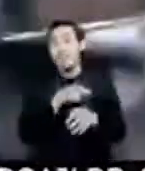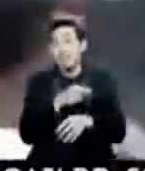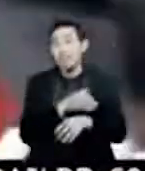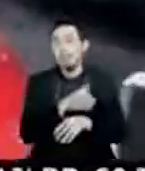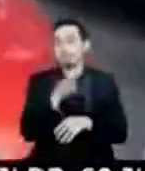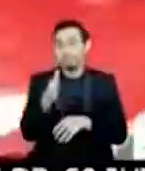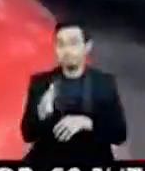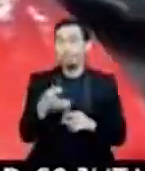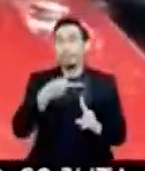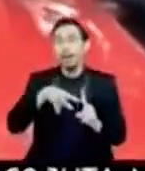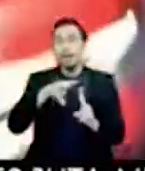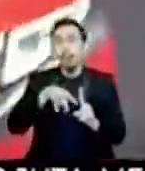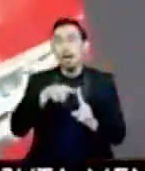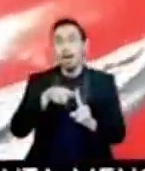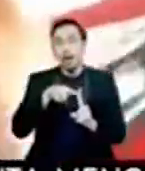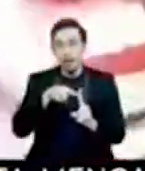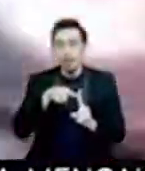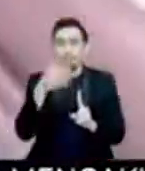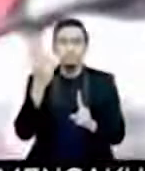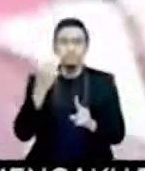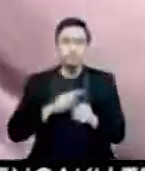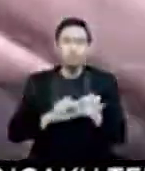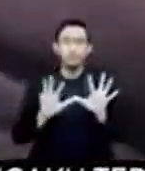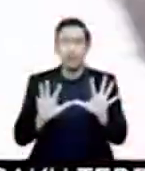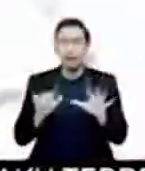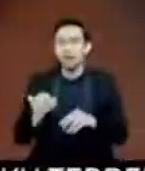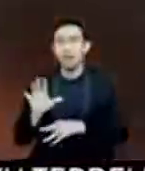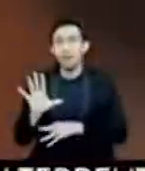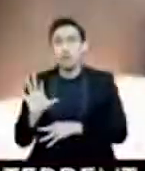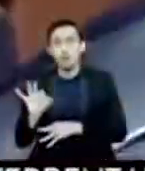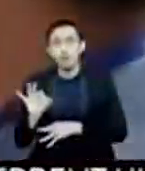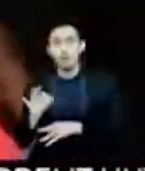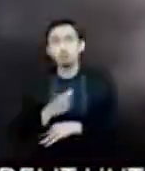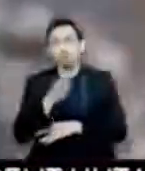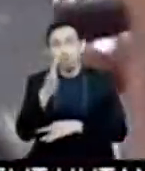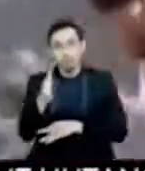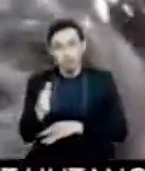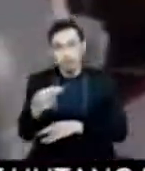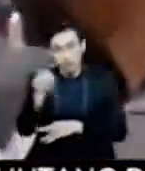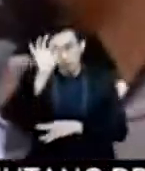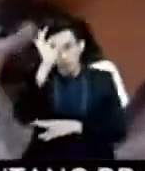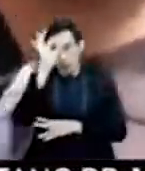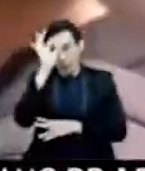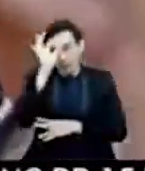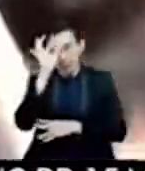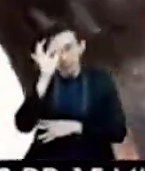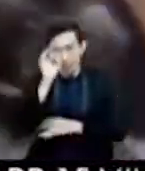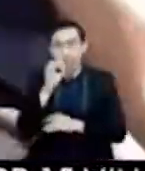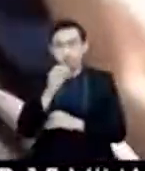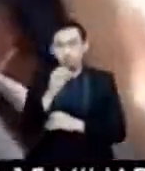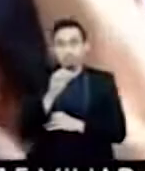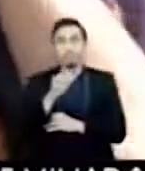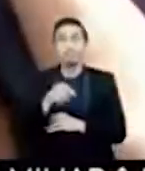Polda Metro Jaya sekitar pukul 9.57 waktu Indonesia Barat atau sesuai dengan jadwal pemanggilan